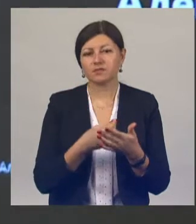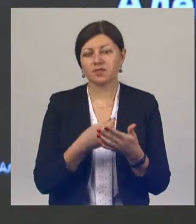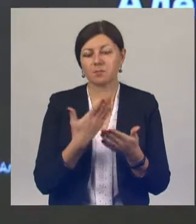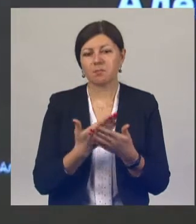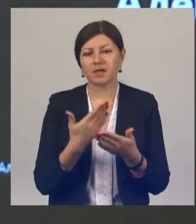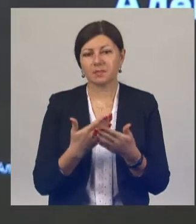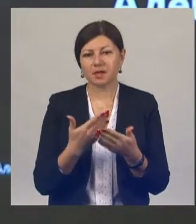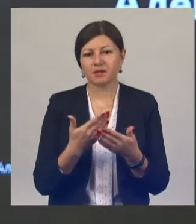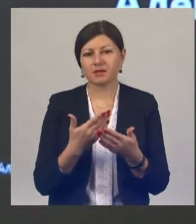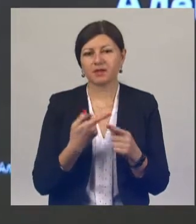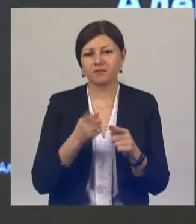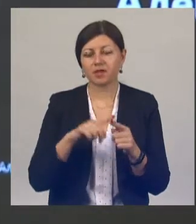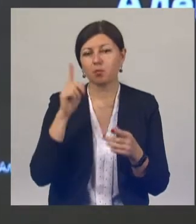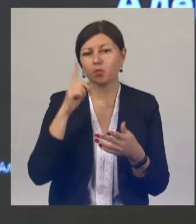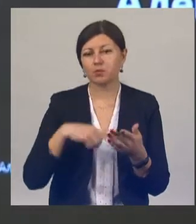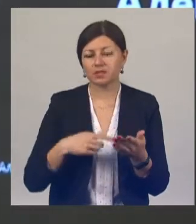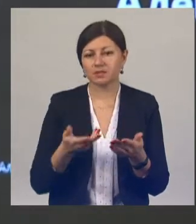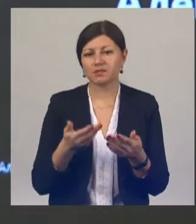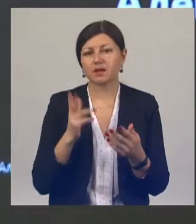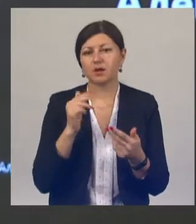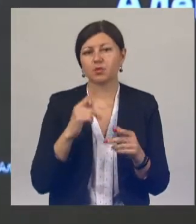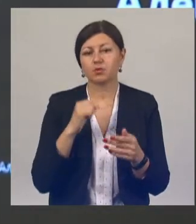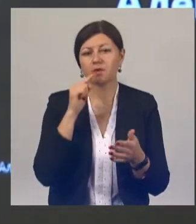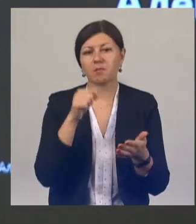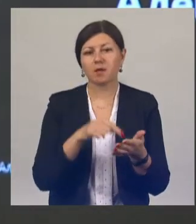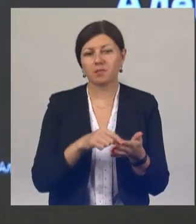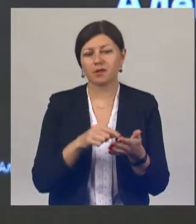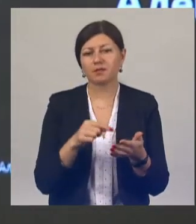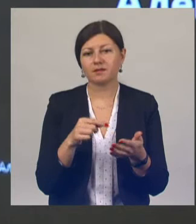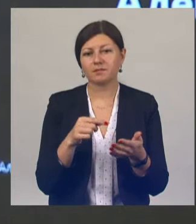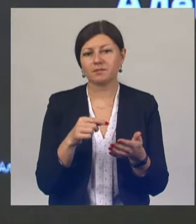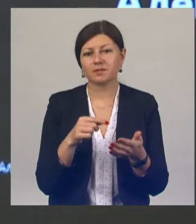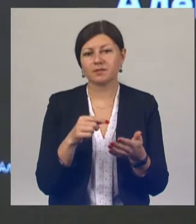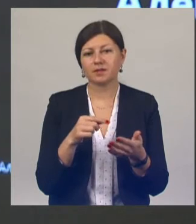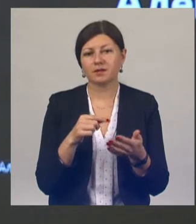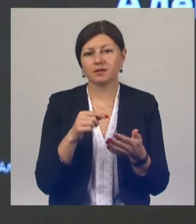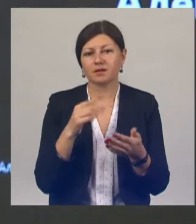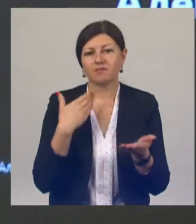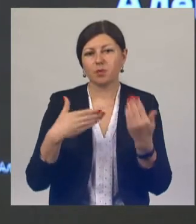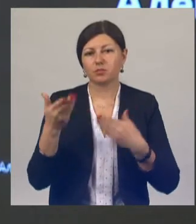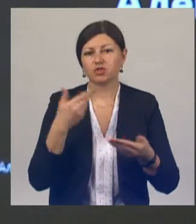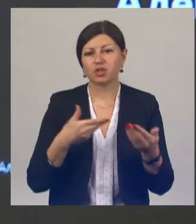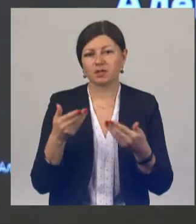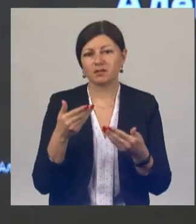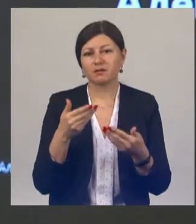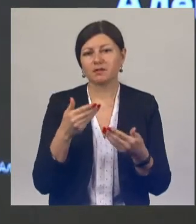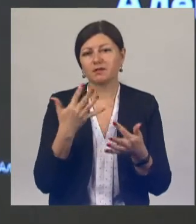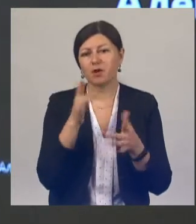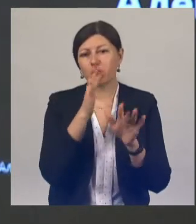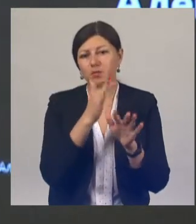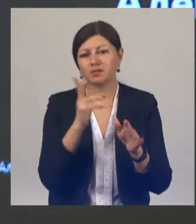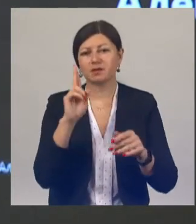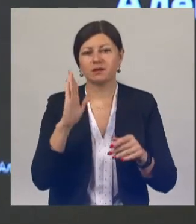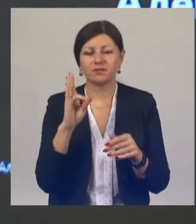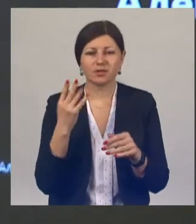В собственном примере в этом убедилась, потому что как только я попала в среду общения, да, юмористов,